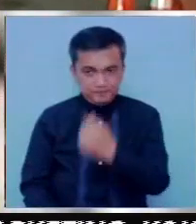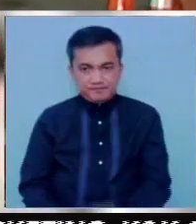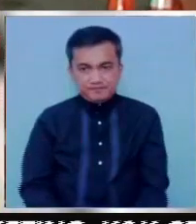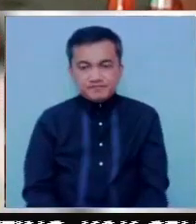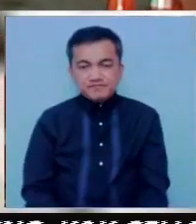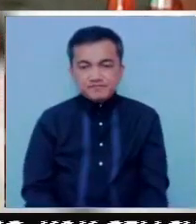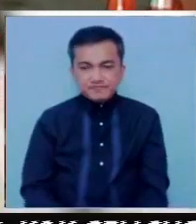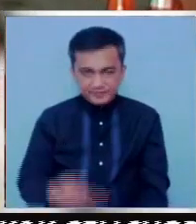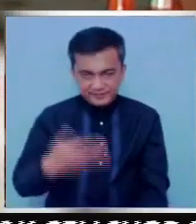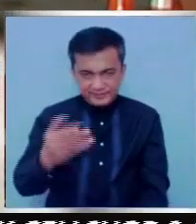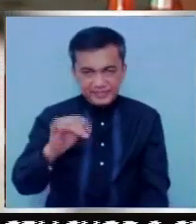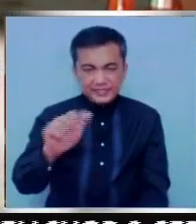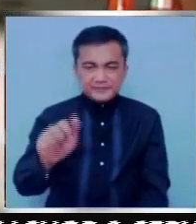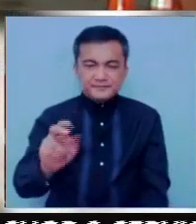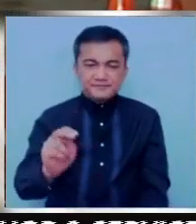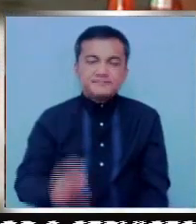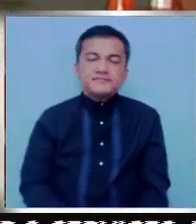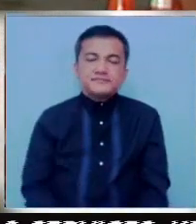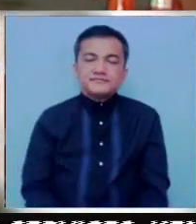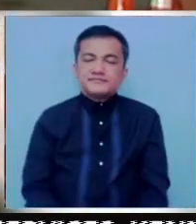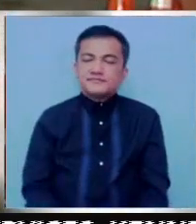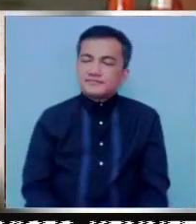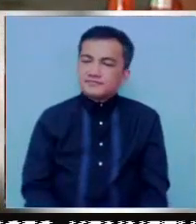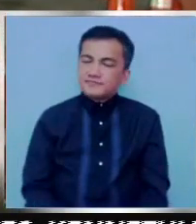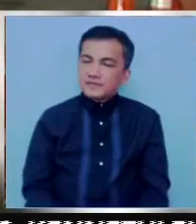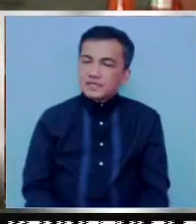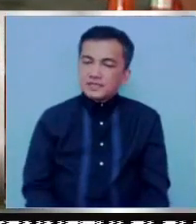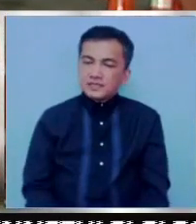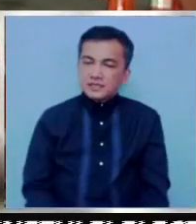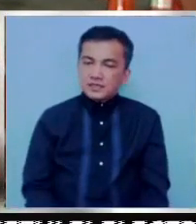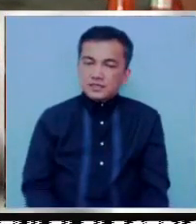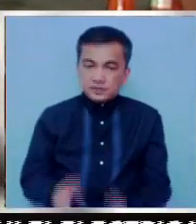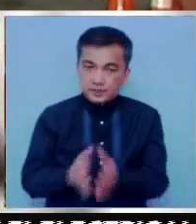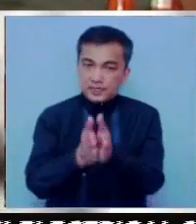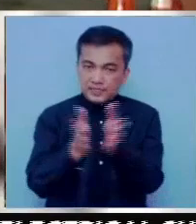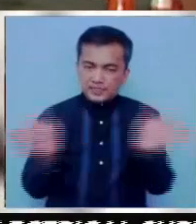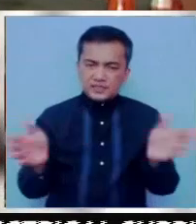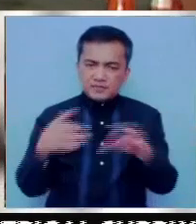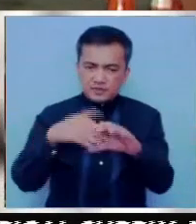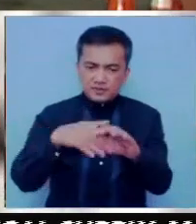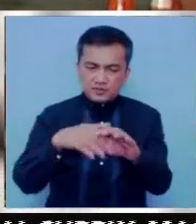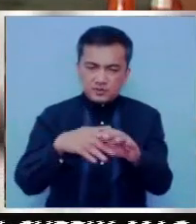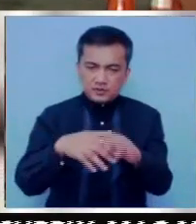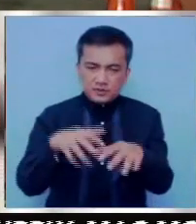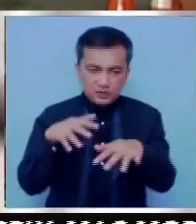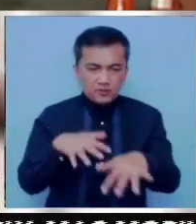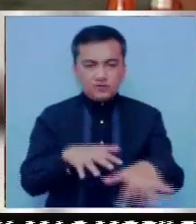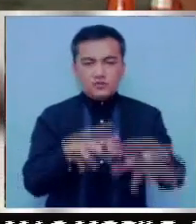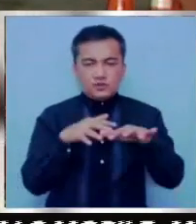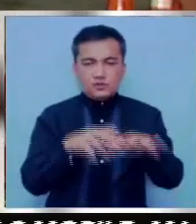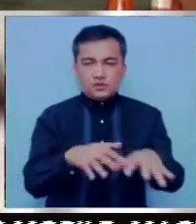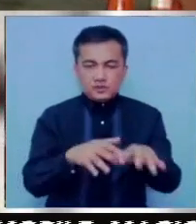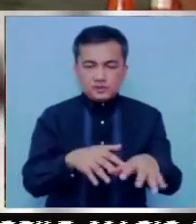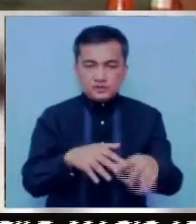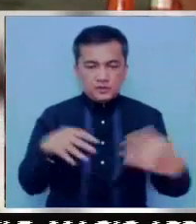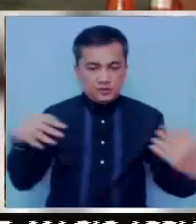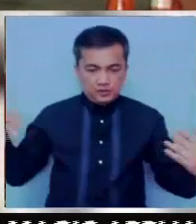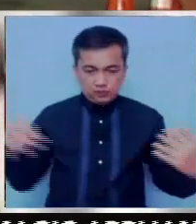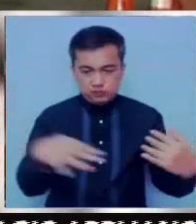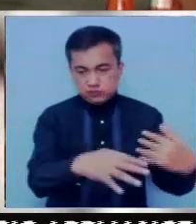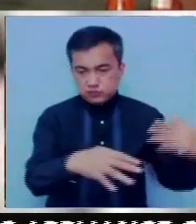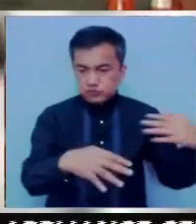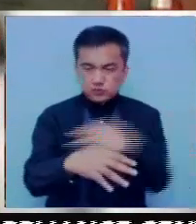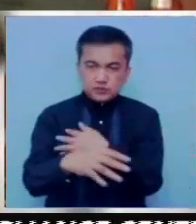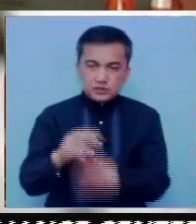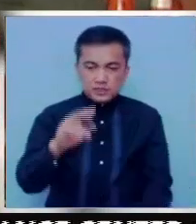Ian! Vicky, sa pangkalahatan ay maluwag pa rin ang daloy ng trapiko sa magkabilang bound nitong North Luzon